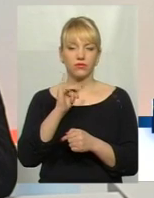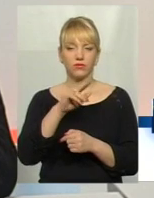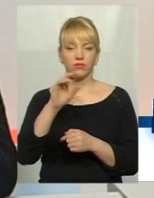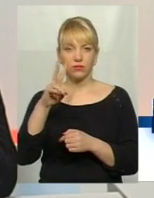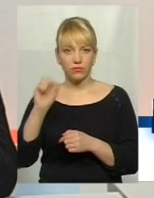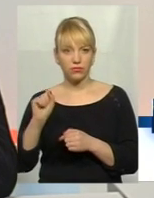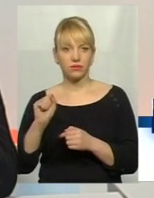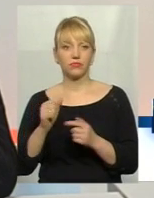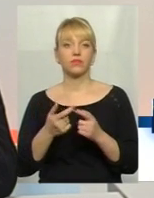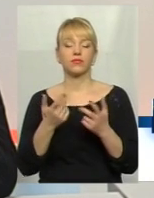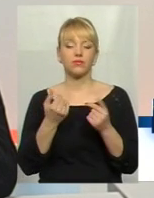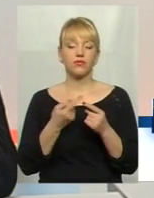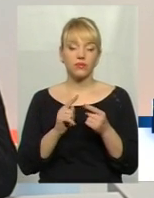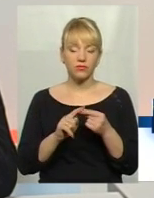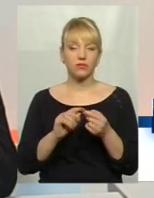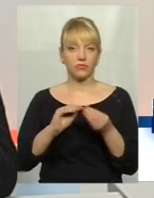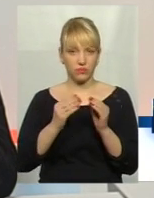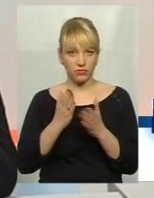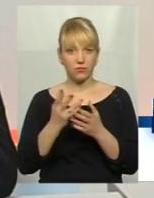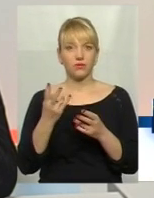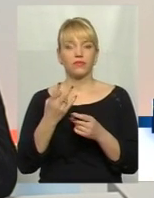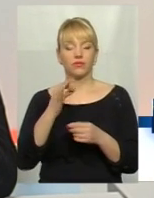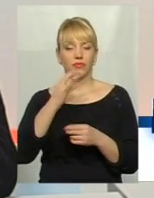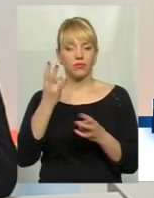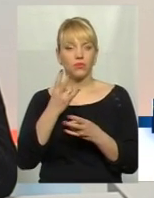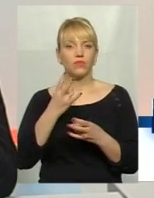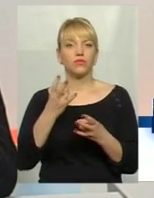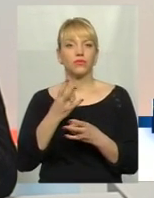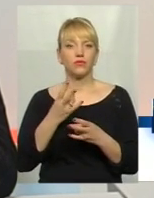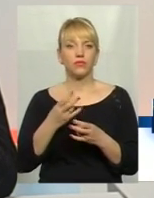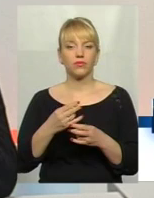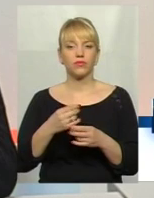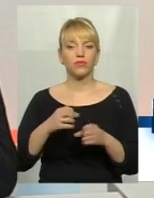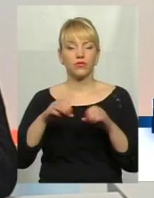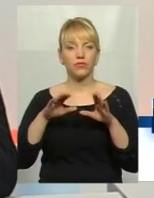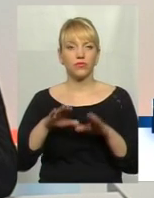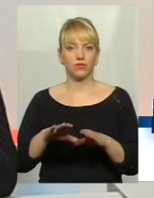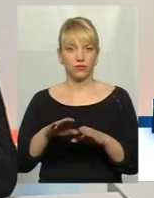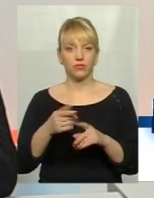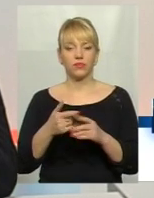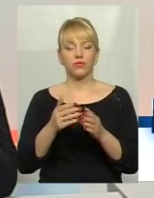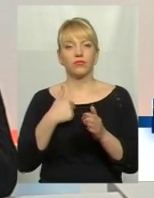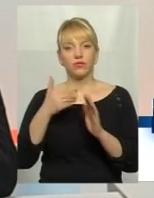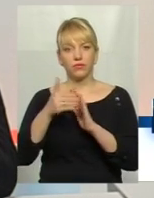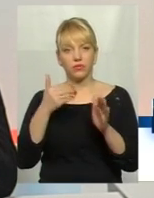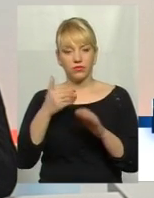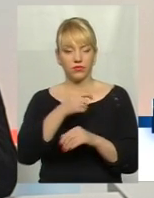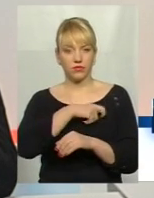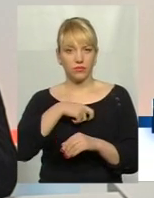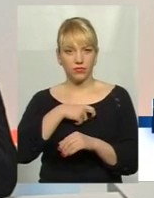потребує законодавчого вирішення. Я, до речі, користуючись нагодою, в черговий раз закликаю депутатів Верховної Ради від